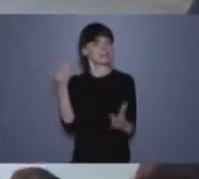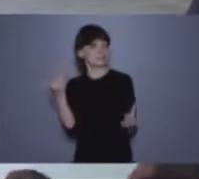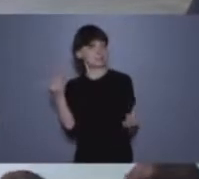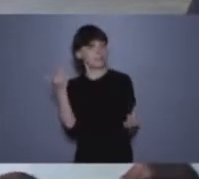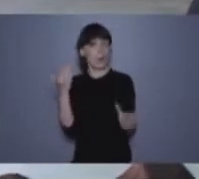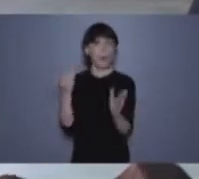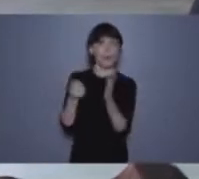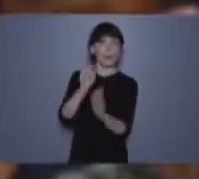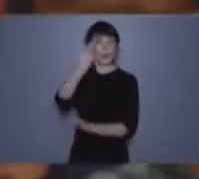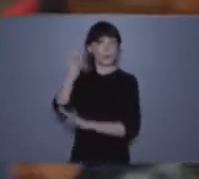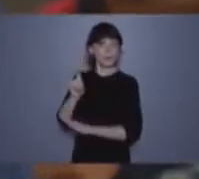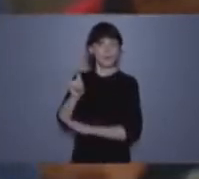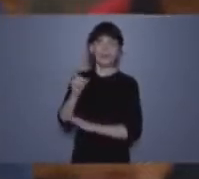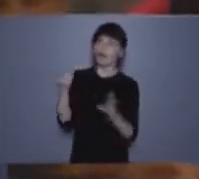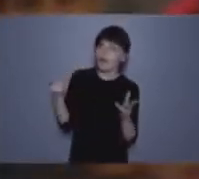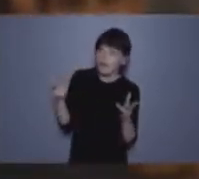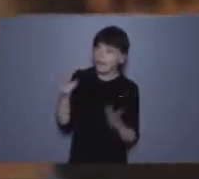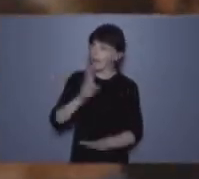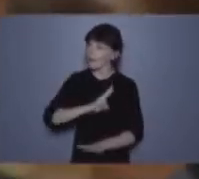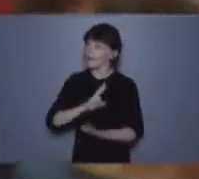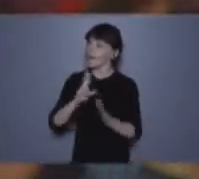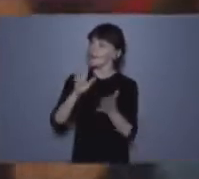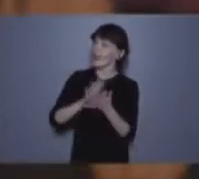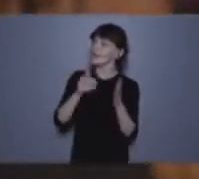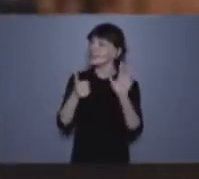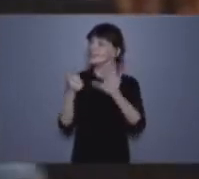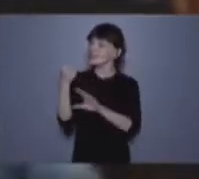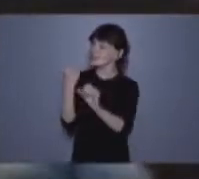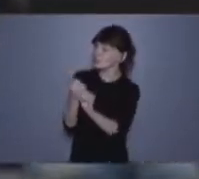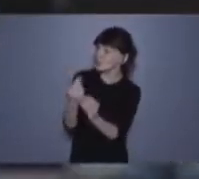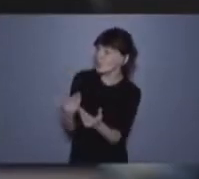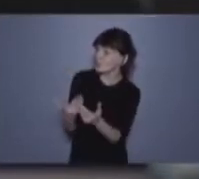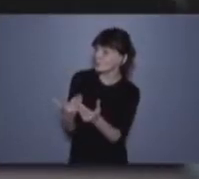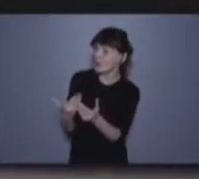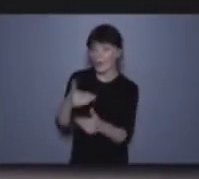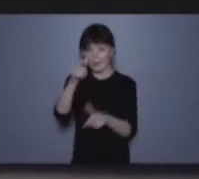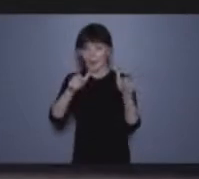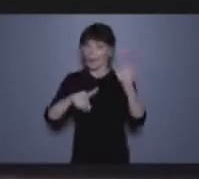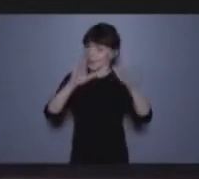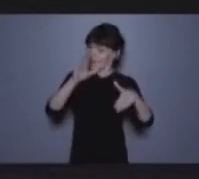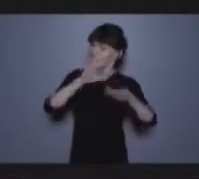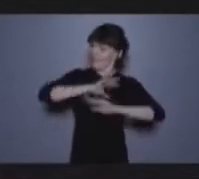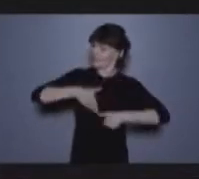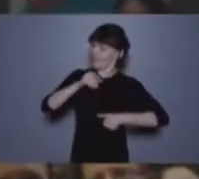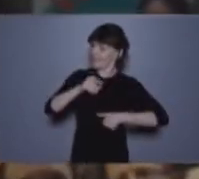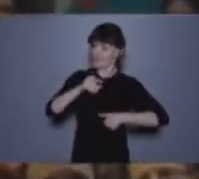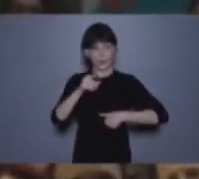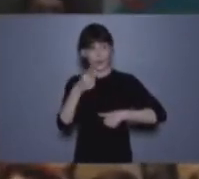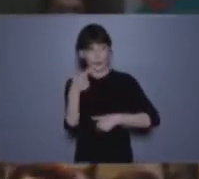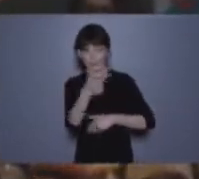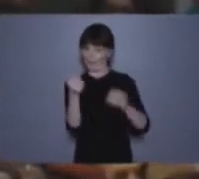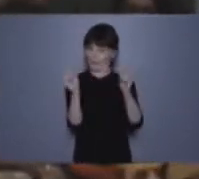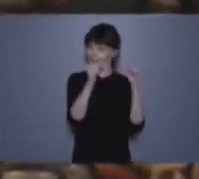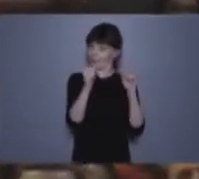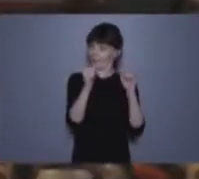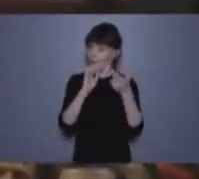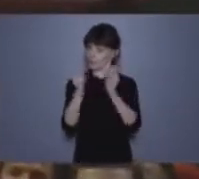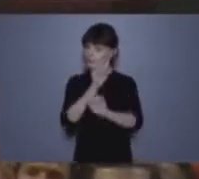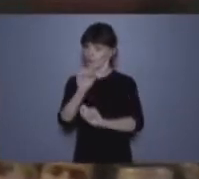ans, les deux derniers finalistes ont dit tous les deux, on en est d'accord. On ne le changera